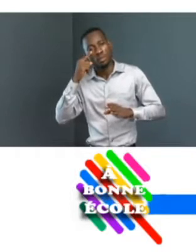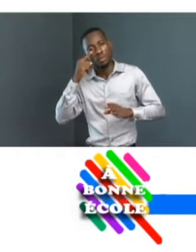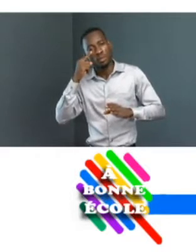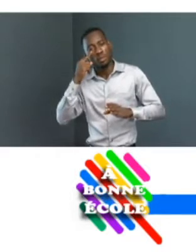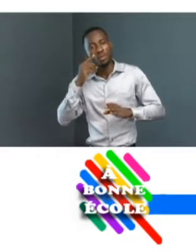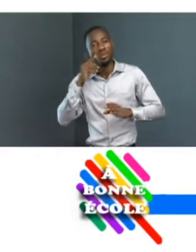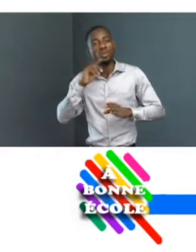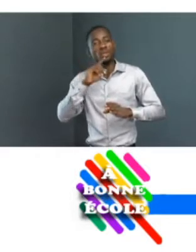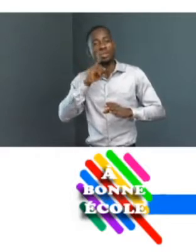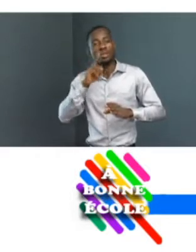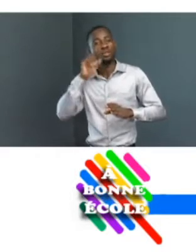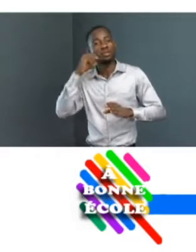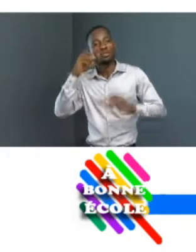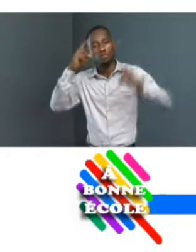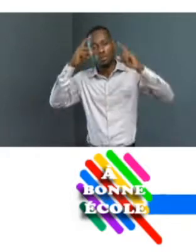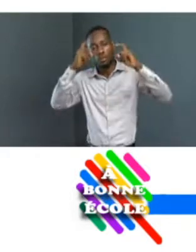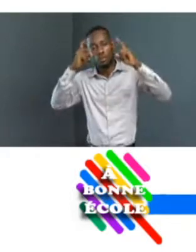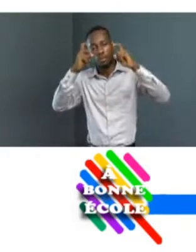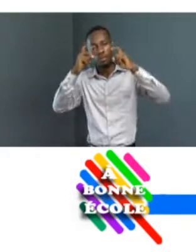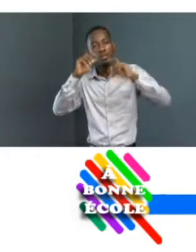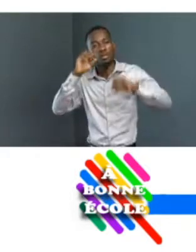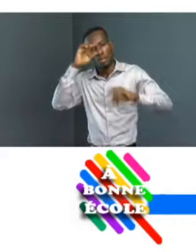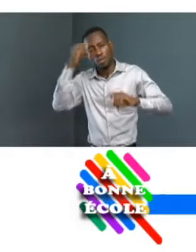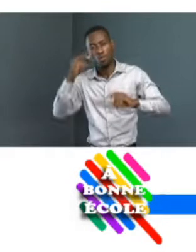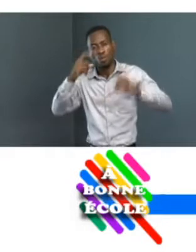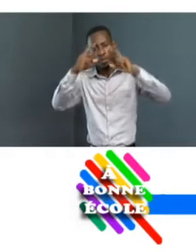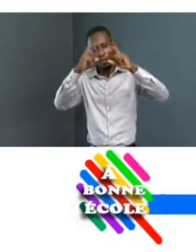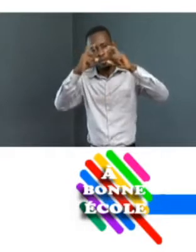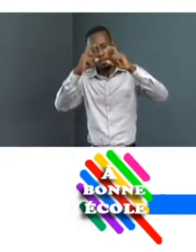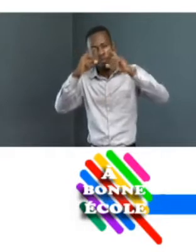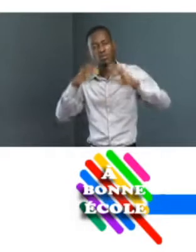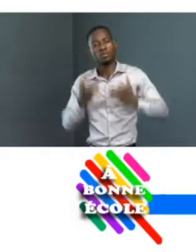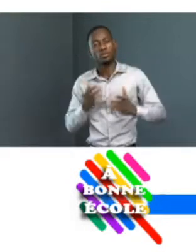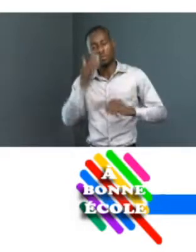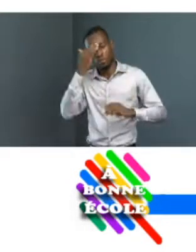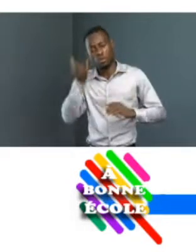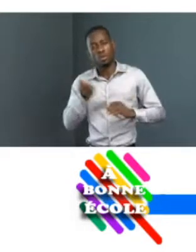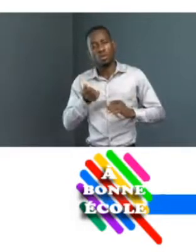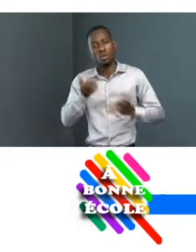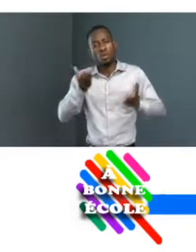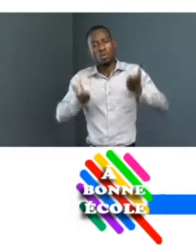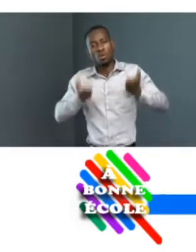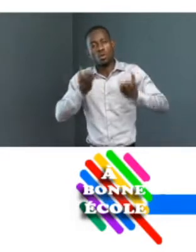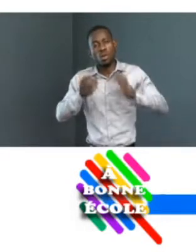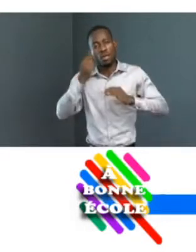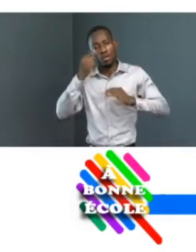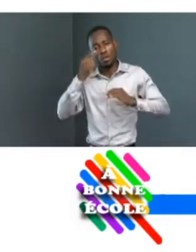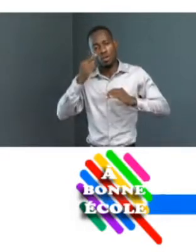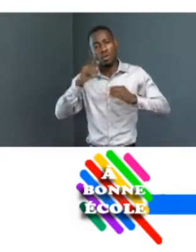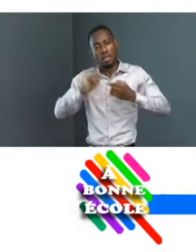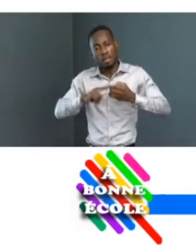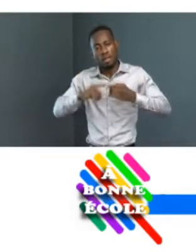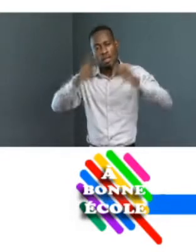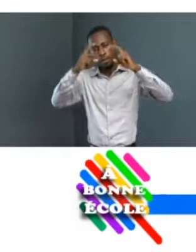est une caméra ou un appareil photographique? On a l'habitude de comparer l'œil à l'appareil